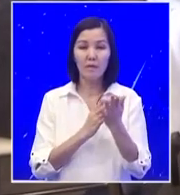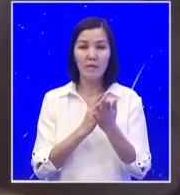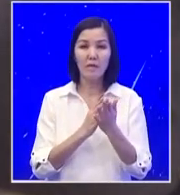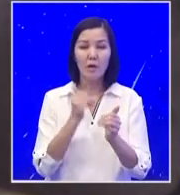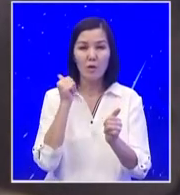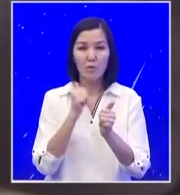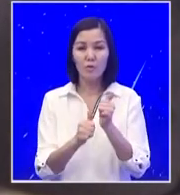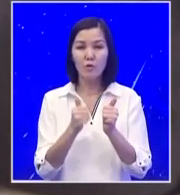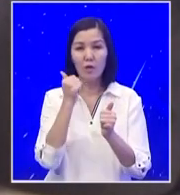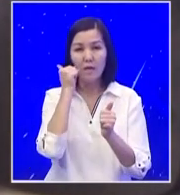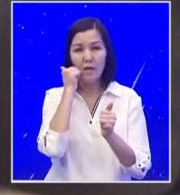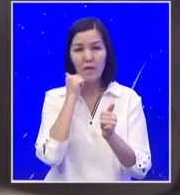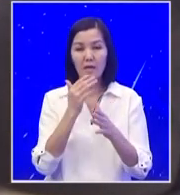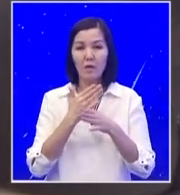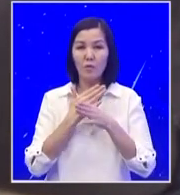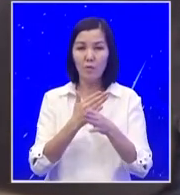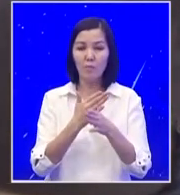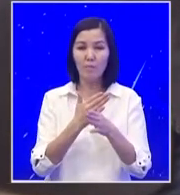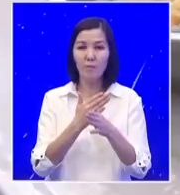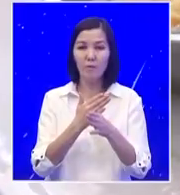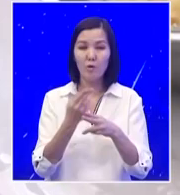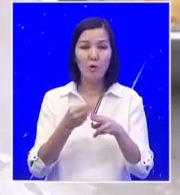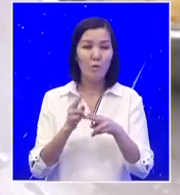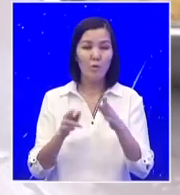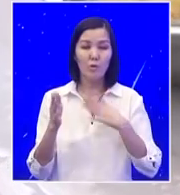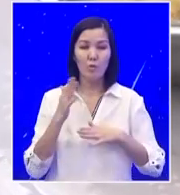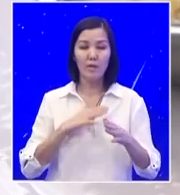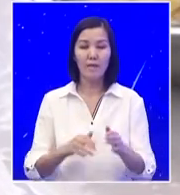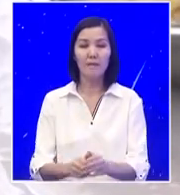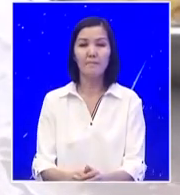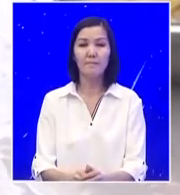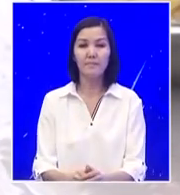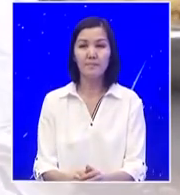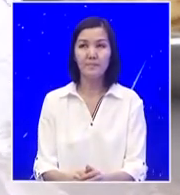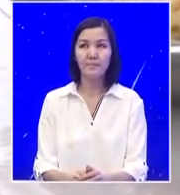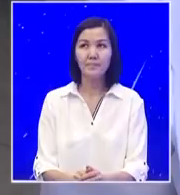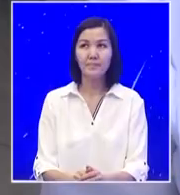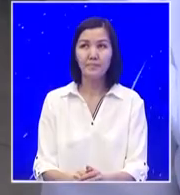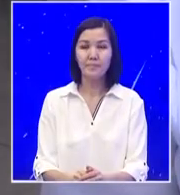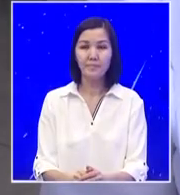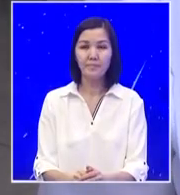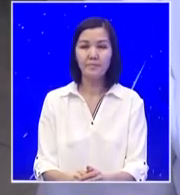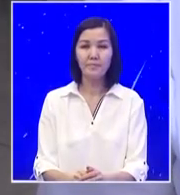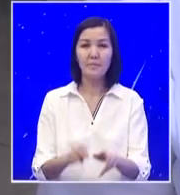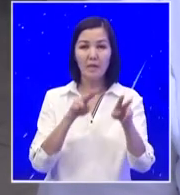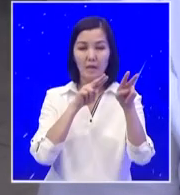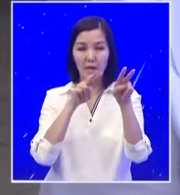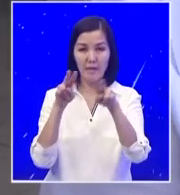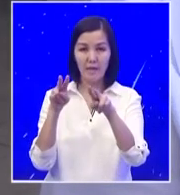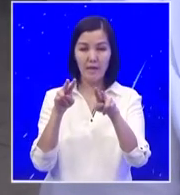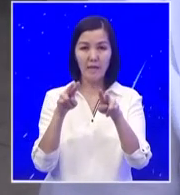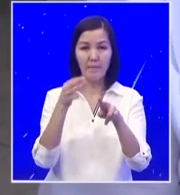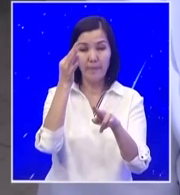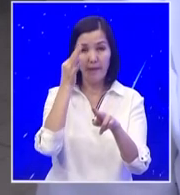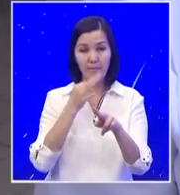қарттарға көмек көрсету арқылы қуанышқа бөлінетінін жасырмады. қадағалап, бәрін